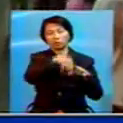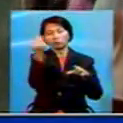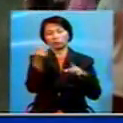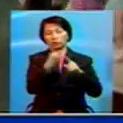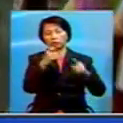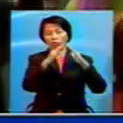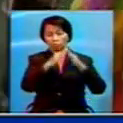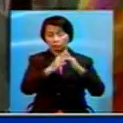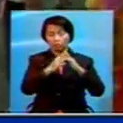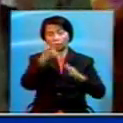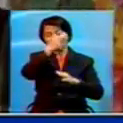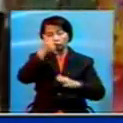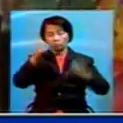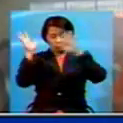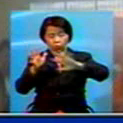kediaman